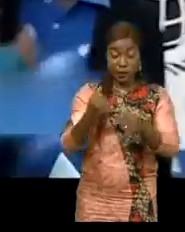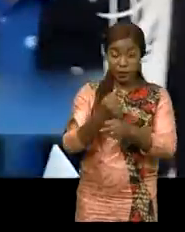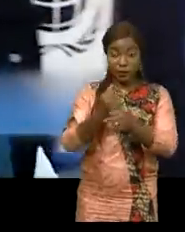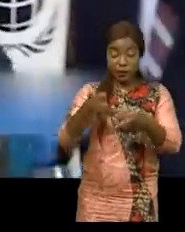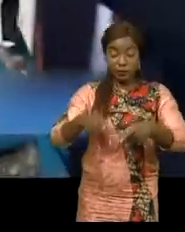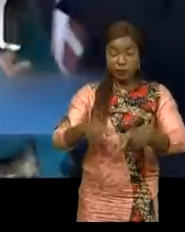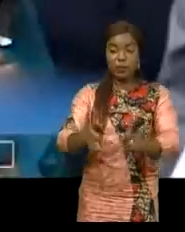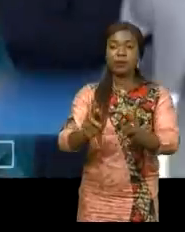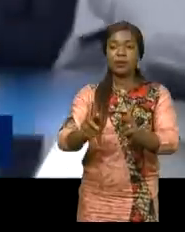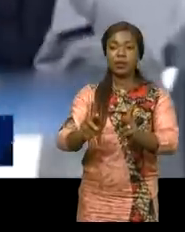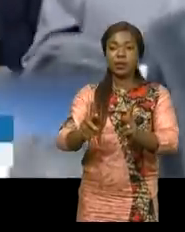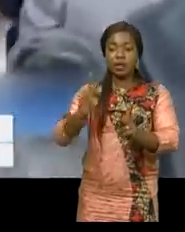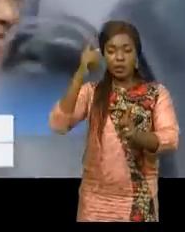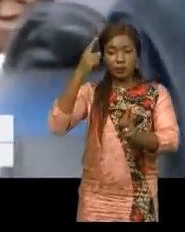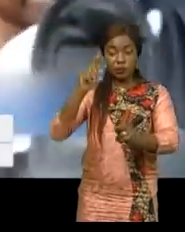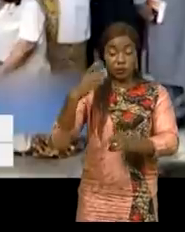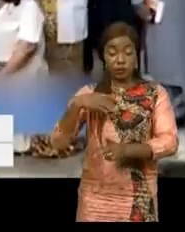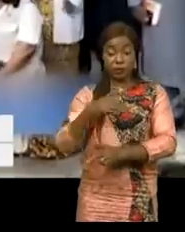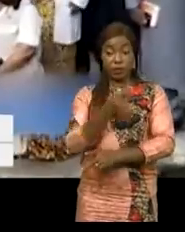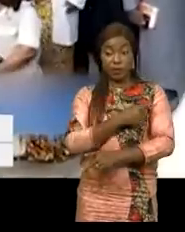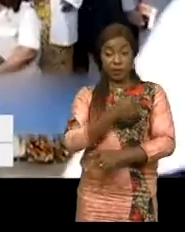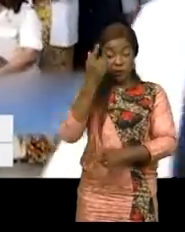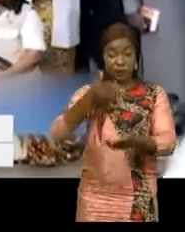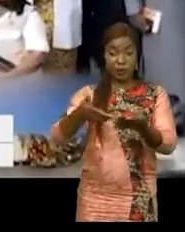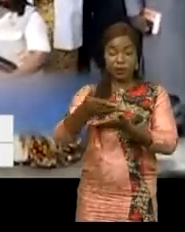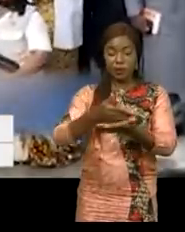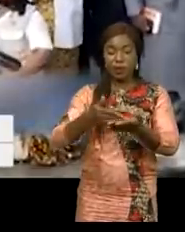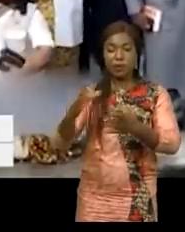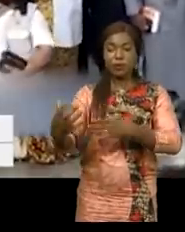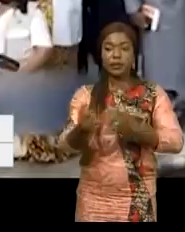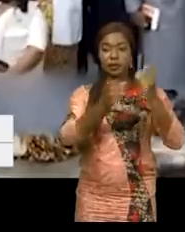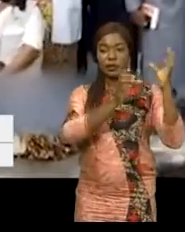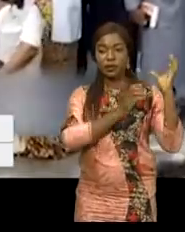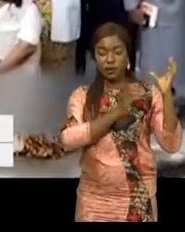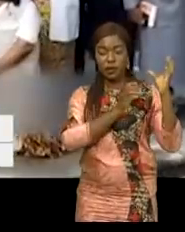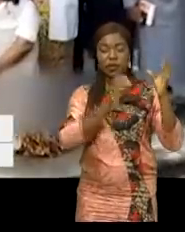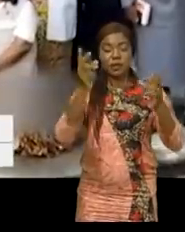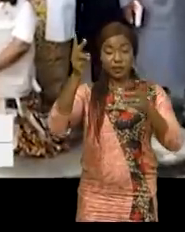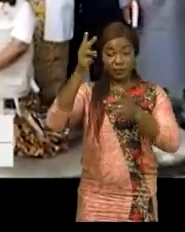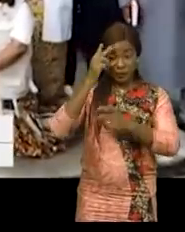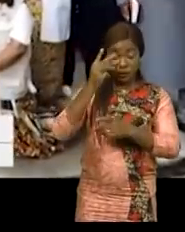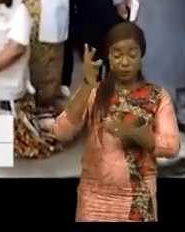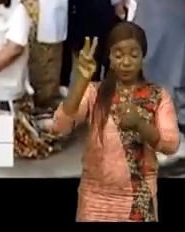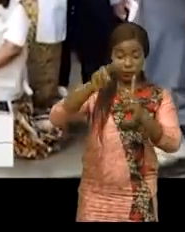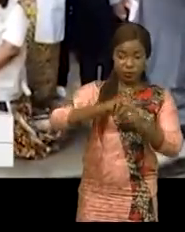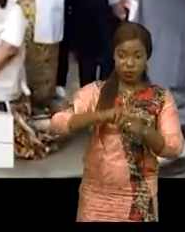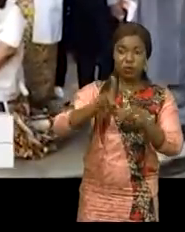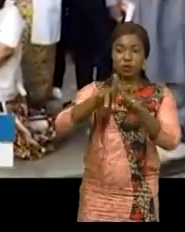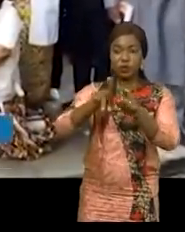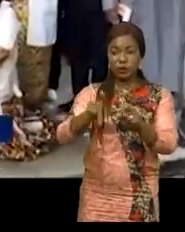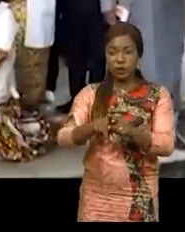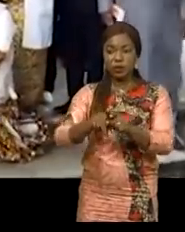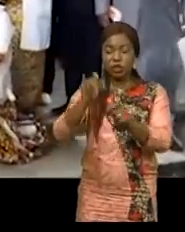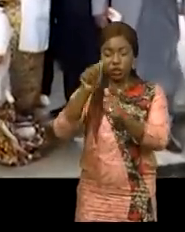permis à la directrice exécutive de se rendre compte de la prise en charge des victimes car pour lui et les pique nique